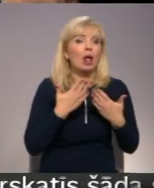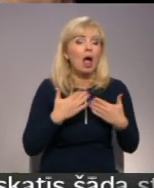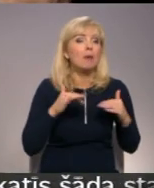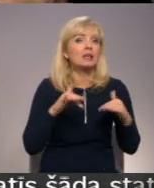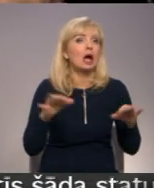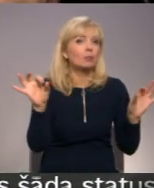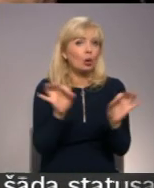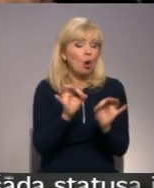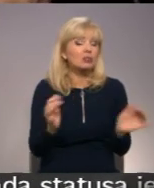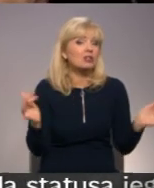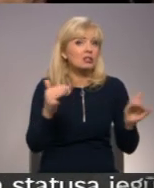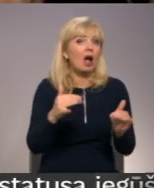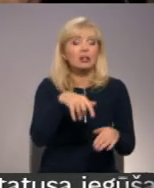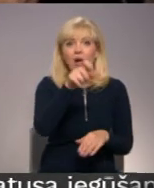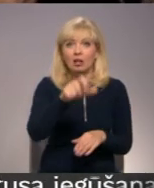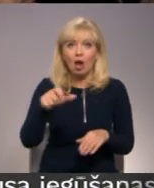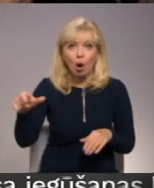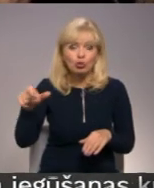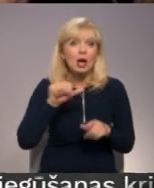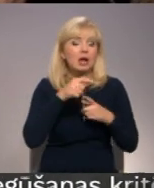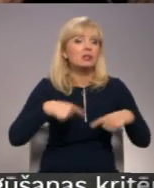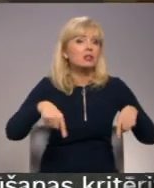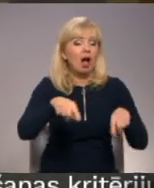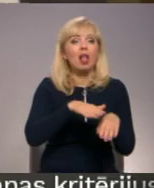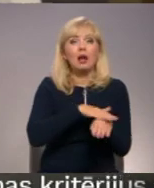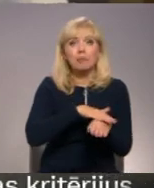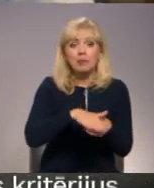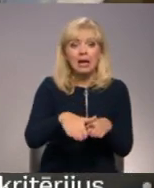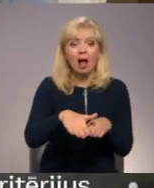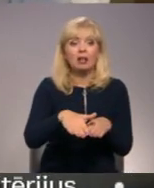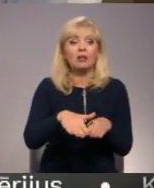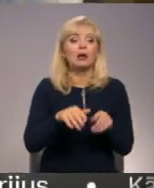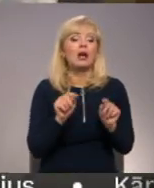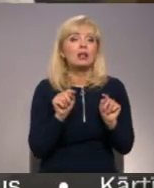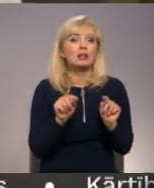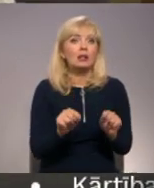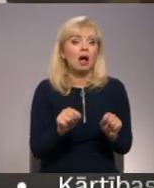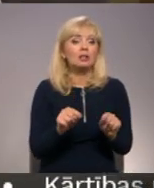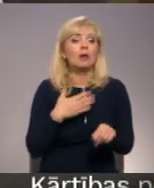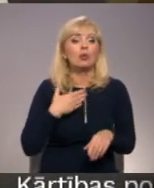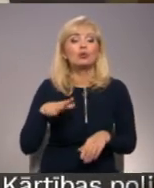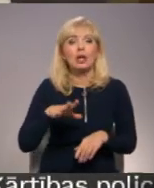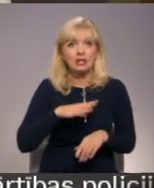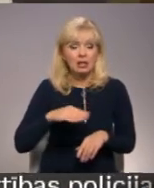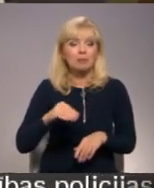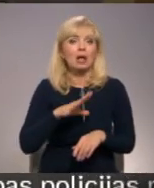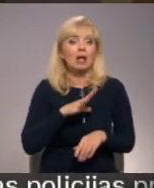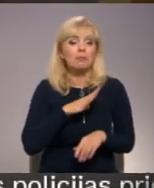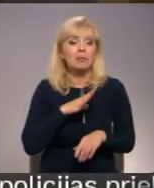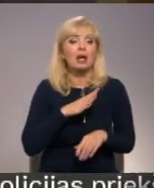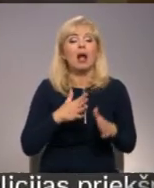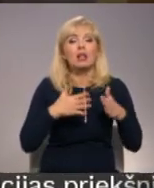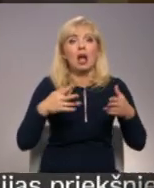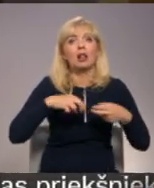koncertu sanāca tik daudz ļaužu, ka zāle ir stāvgrūdām pilna. Un tas tāds, arī mūsu ģimene piemeklējusi tādu lielu problēmu,